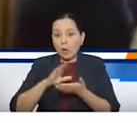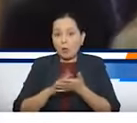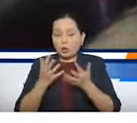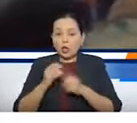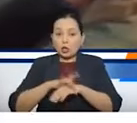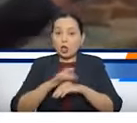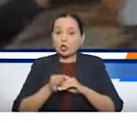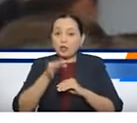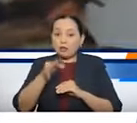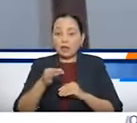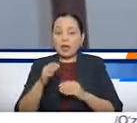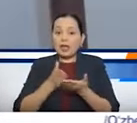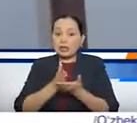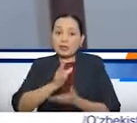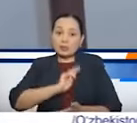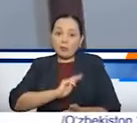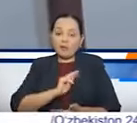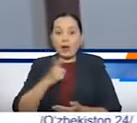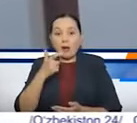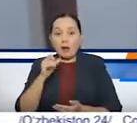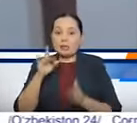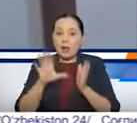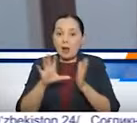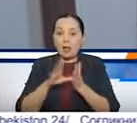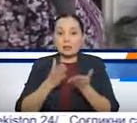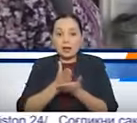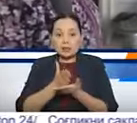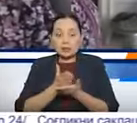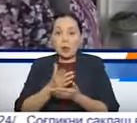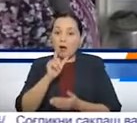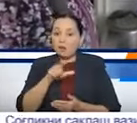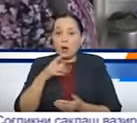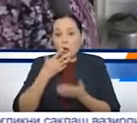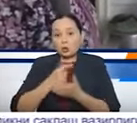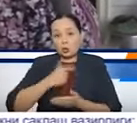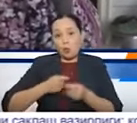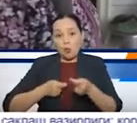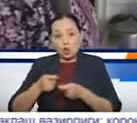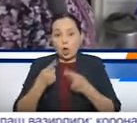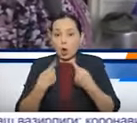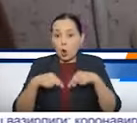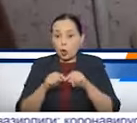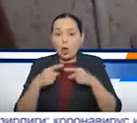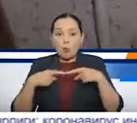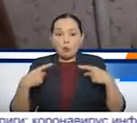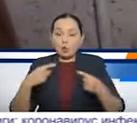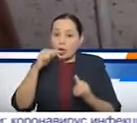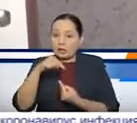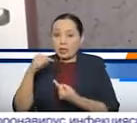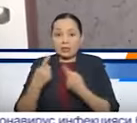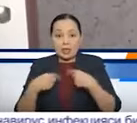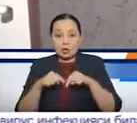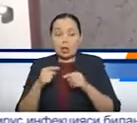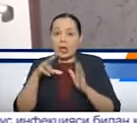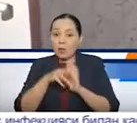birgina Toshkent viloyatida tizim vakillari, gaz va elektr xizmati idoralari, fuqarolarni o'zini o'zi boshqarish organlari va boshqa daxldor